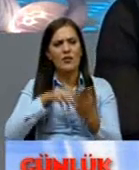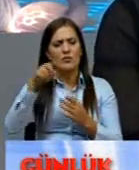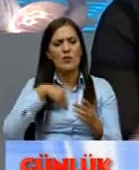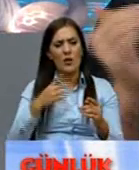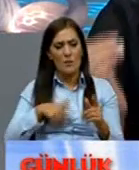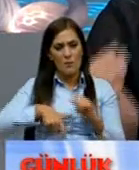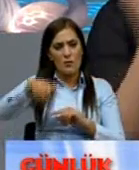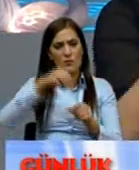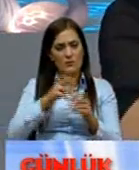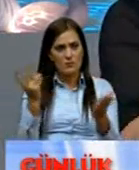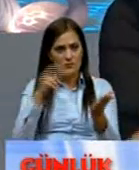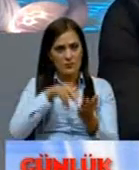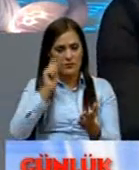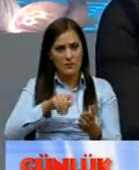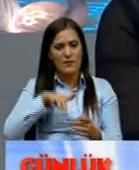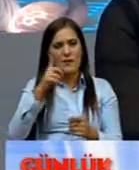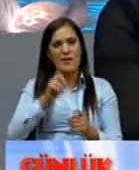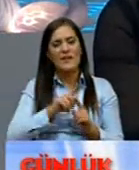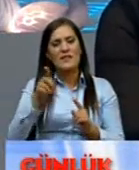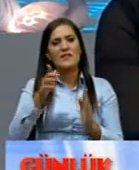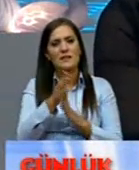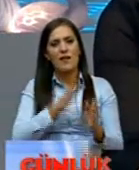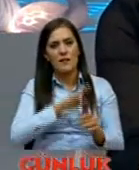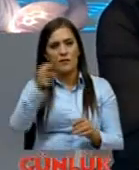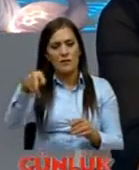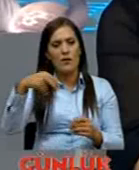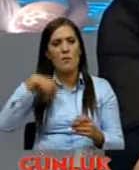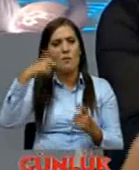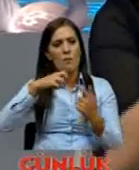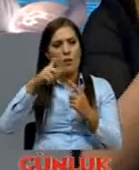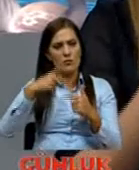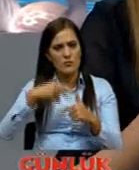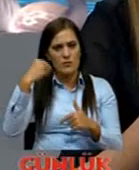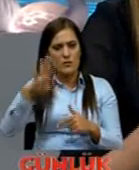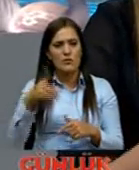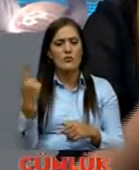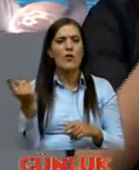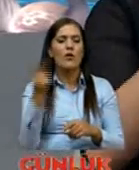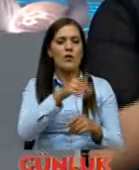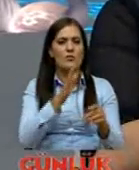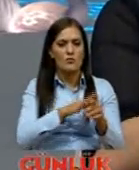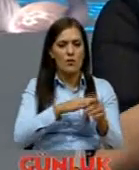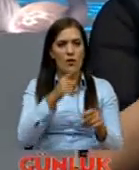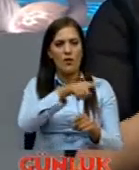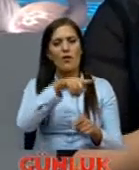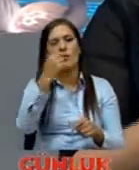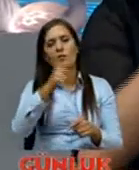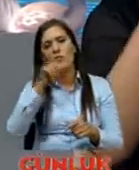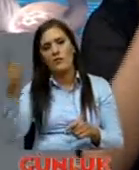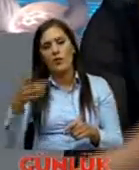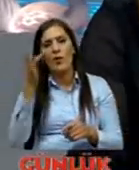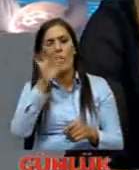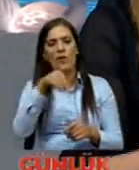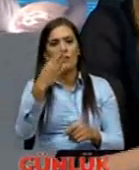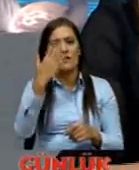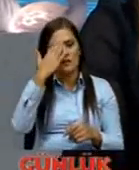podyuma çıktığımız zaman öncelikle diğer sağ köşeye gidip pozumuzu veriyoruz. Sonra tekrar sol köşe, sağ köşe ortaya